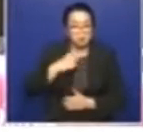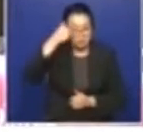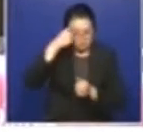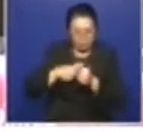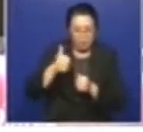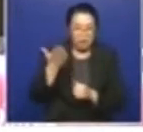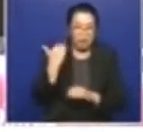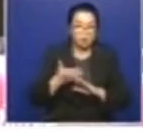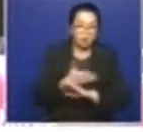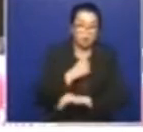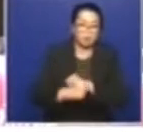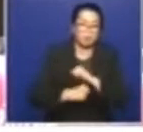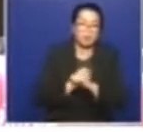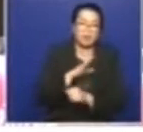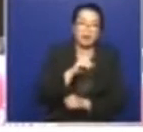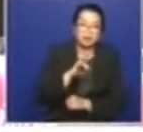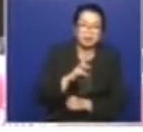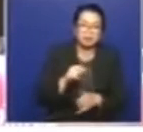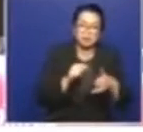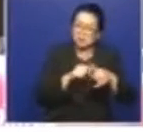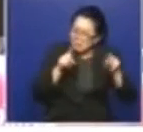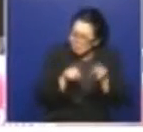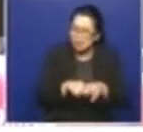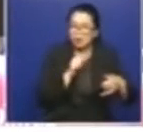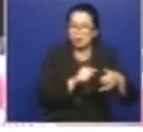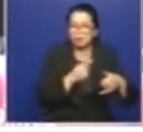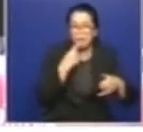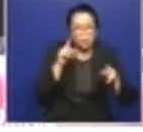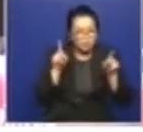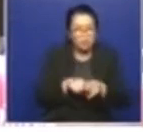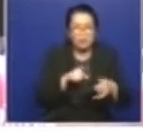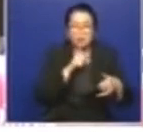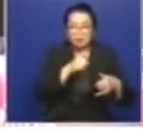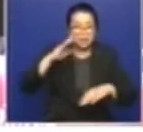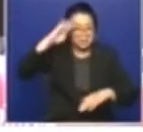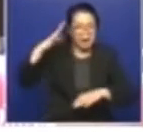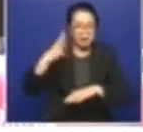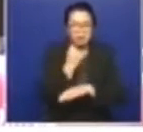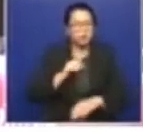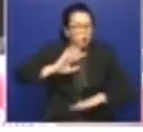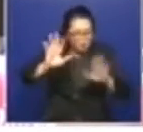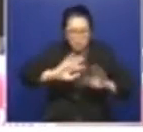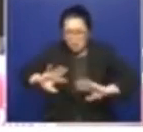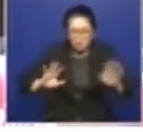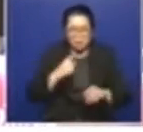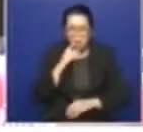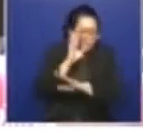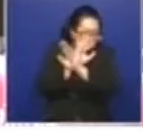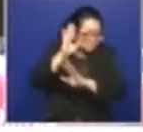จท่านเป็นแบบนี้เป๊ะเลยถามเรื่องยึดอำนาจท่านก็โวยวายแบบนี้แหละปฏิเสธด้วยไม่มีอ